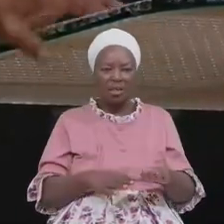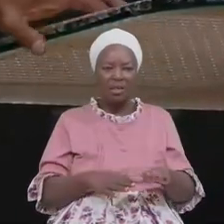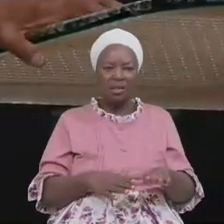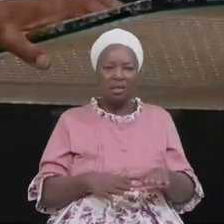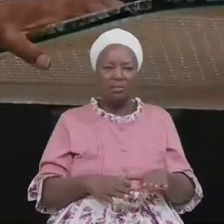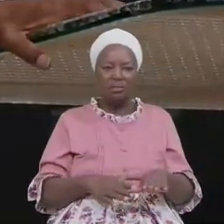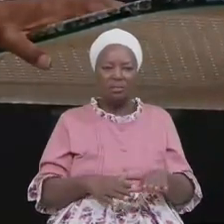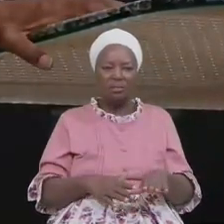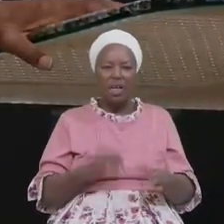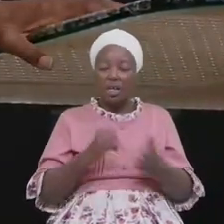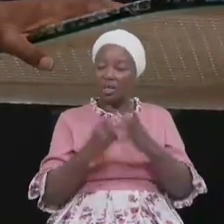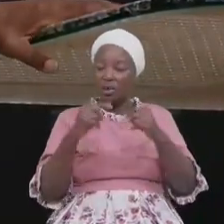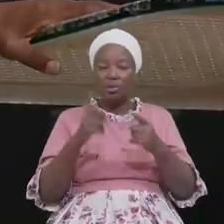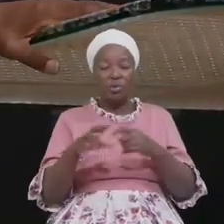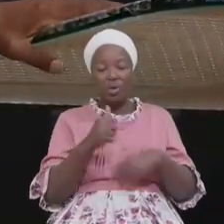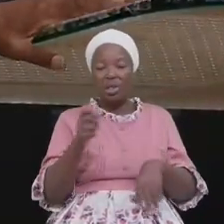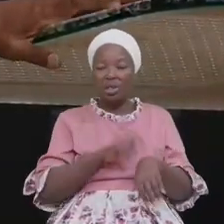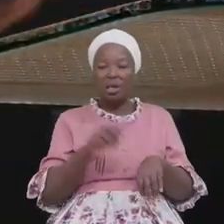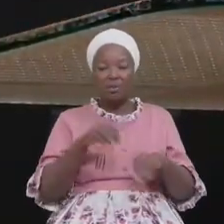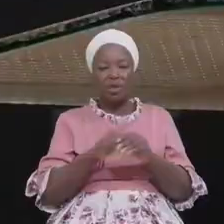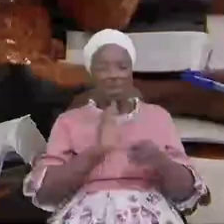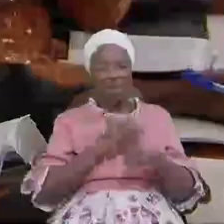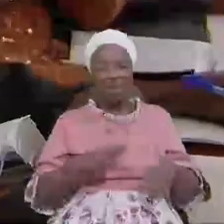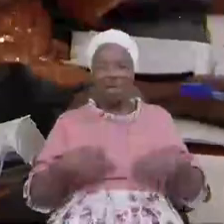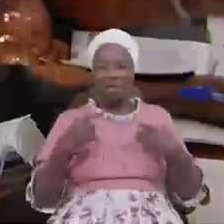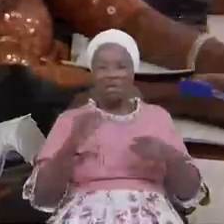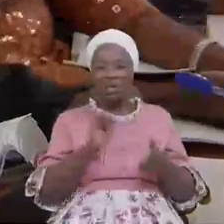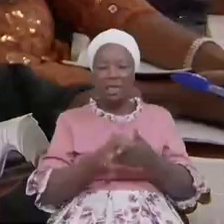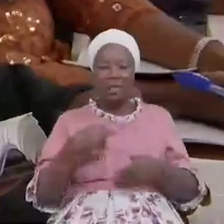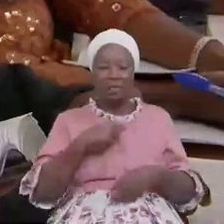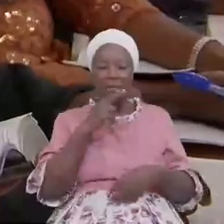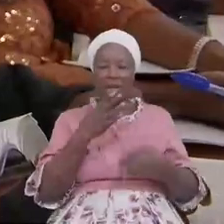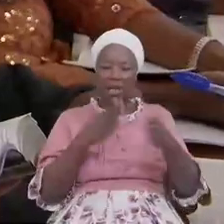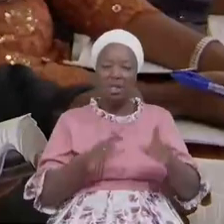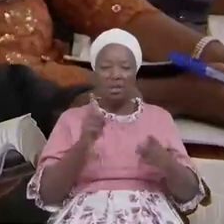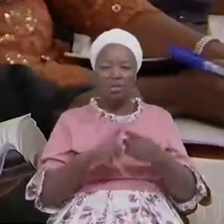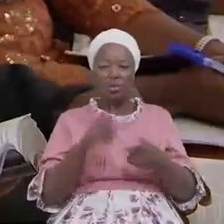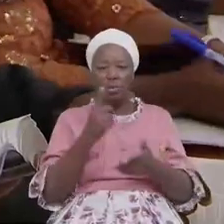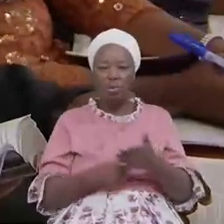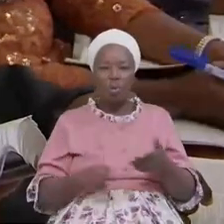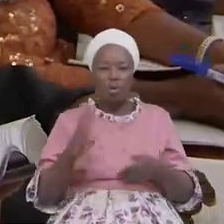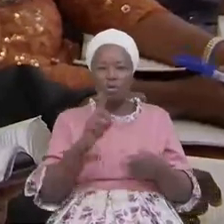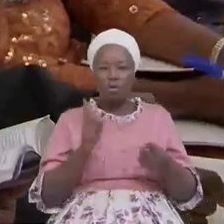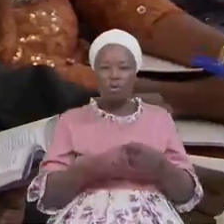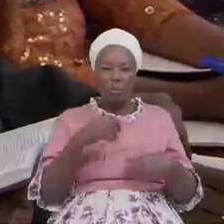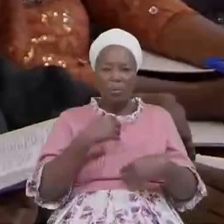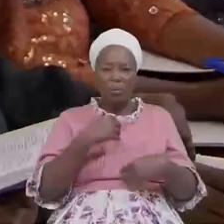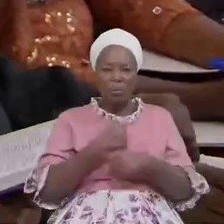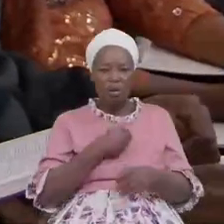il vient un moment dans notre vie où nous sommes morts à ce qui nous